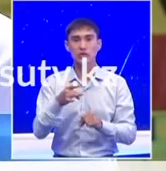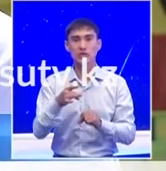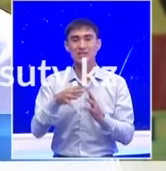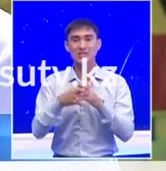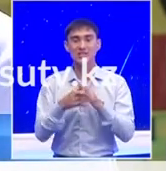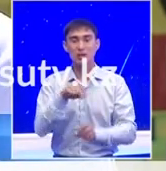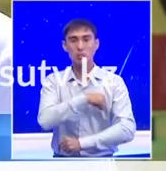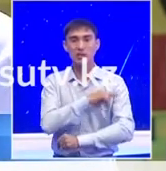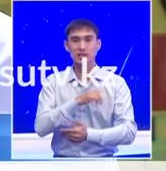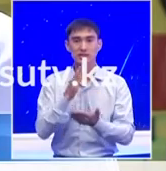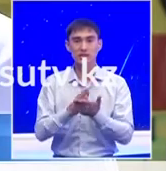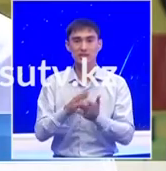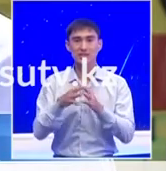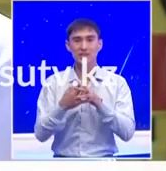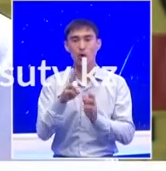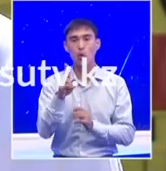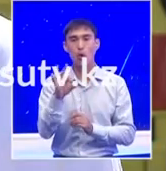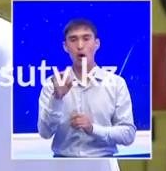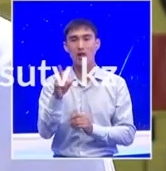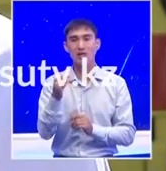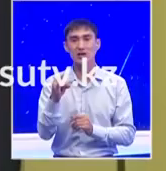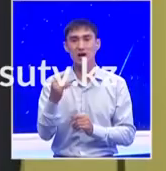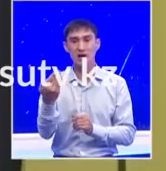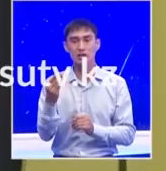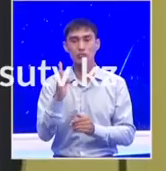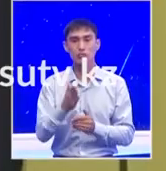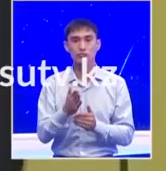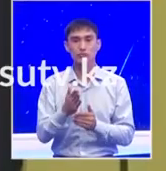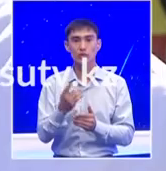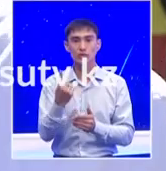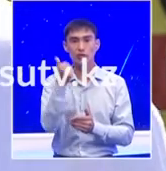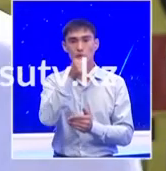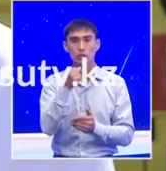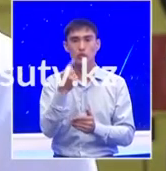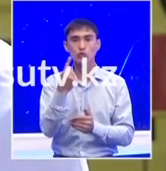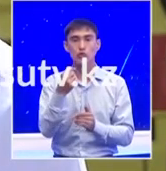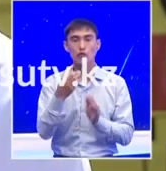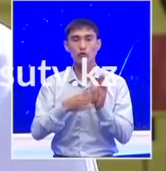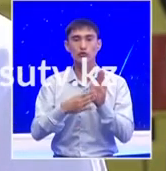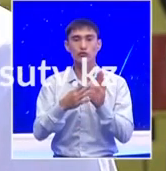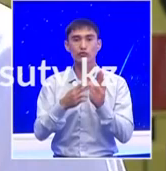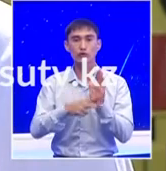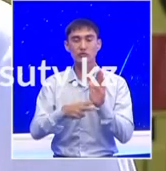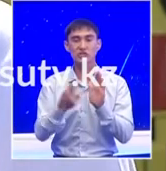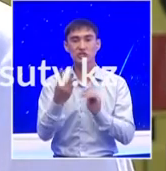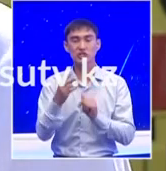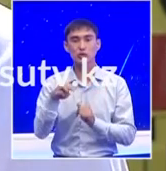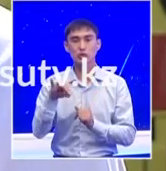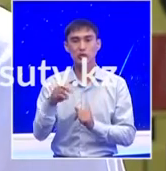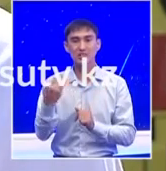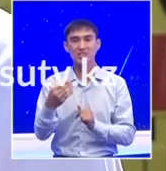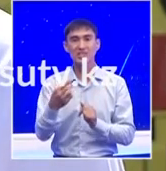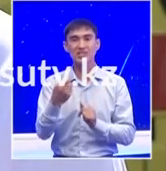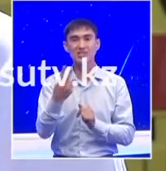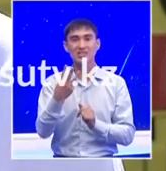больница села Когала. Они у нас в год составляют 184 тонны. Из них 37 тонн